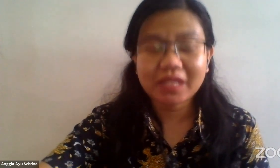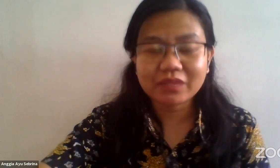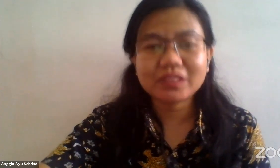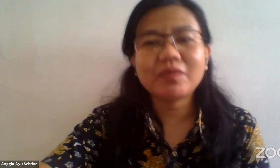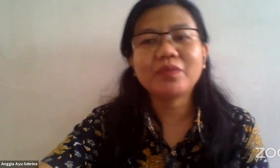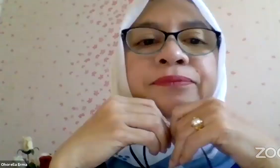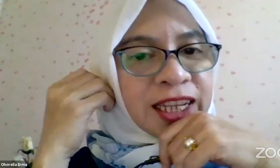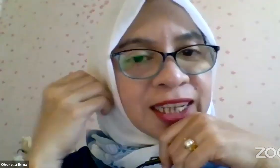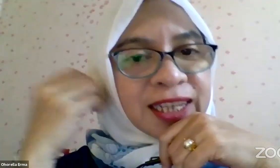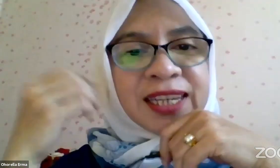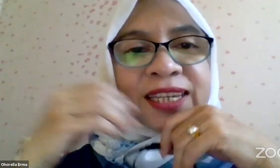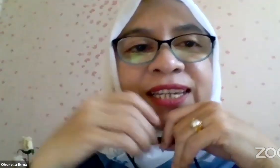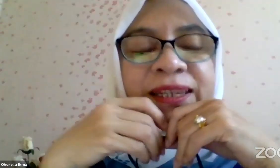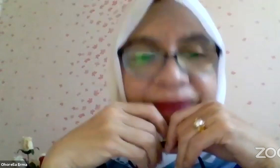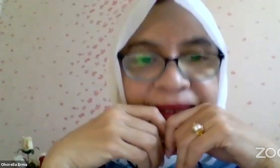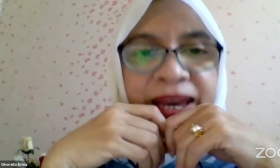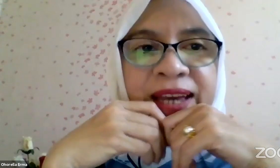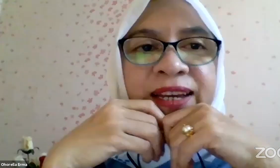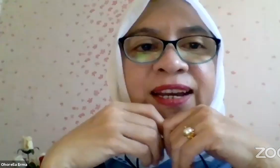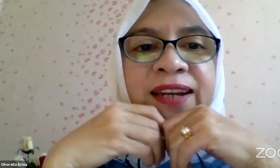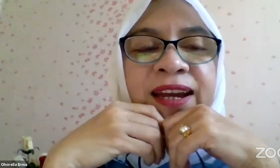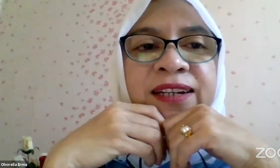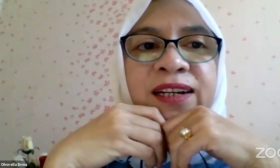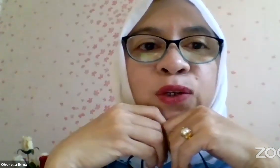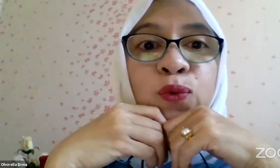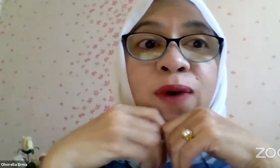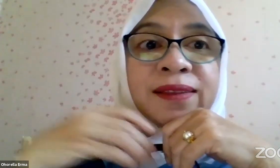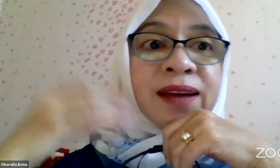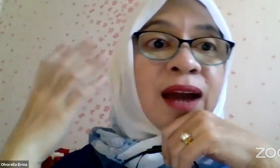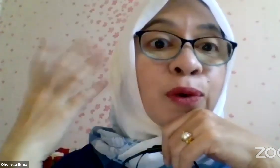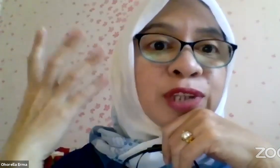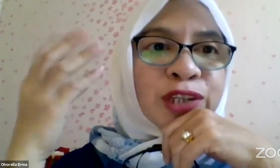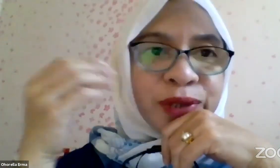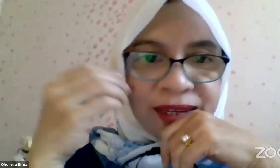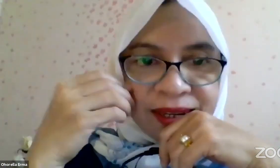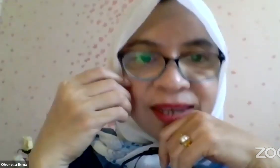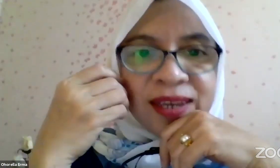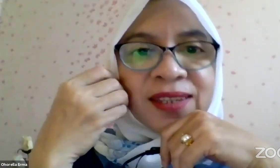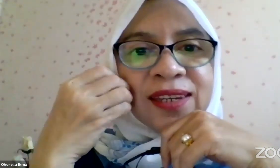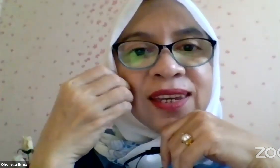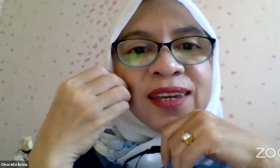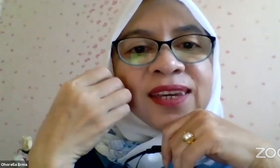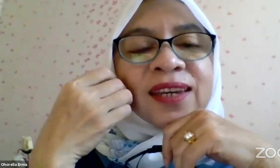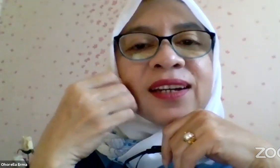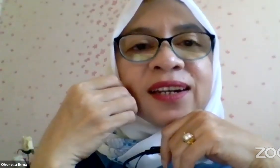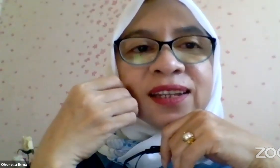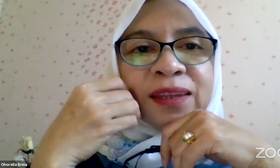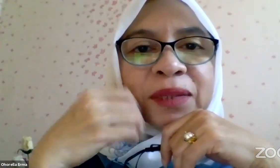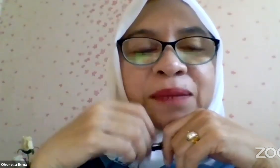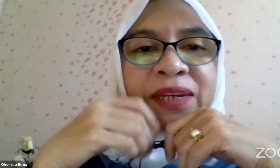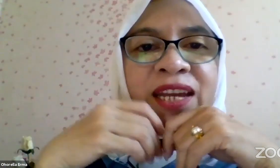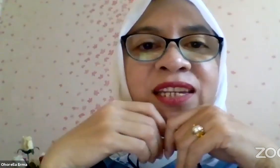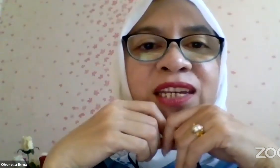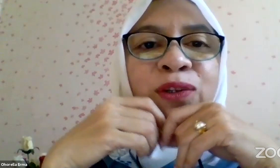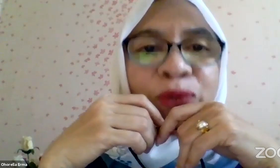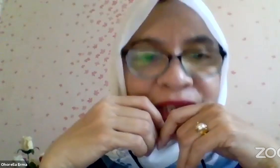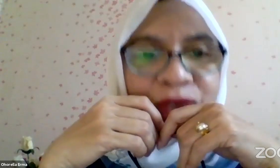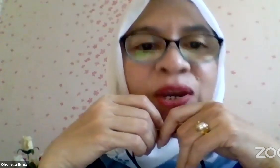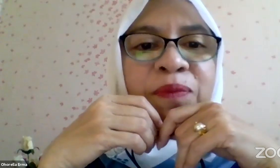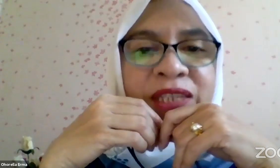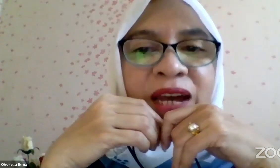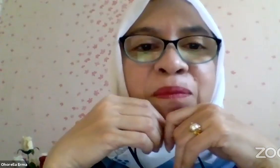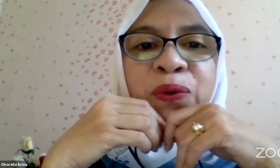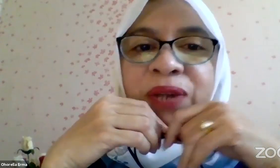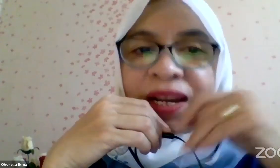yang benar diinfus ini betul yang di SLB ya Bu ya karena kekuatan audio ini jadi Ultraman yang di